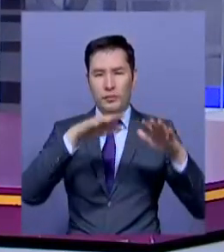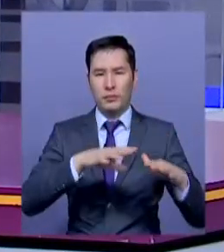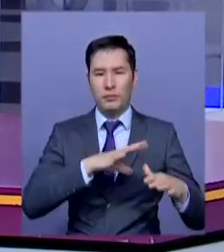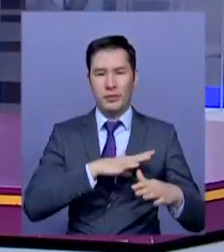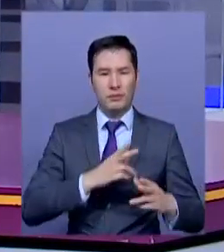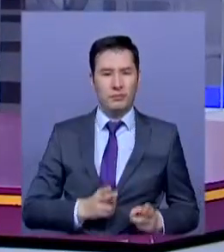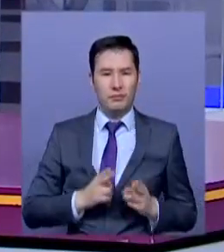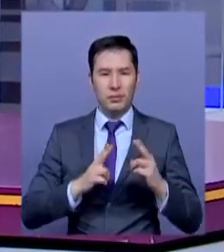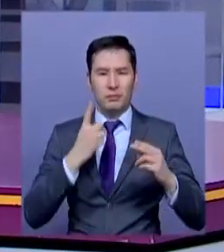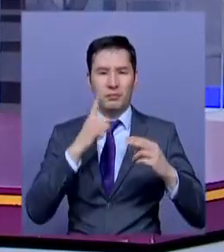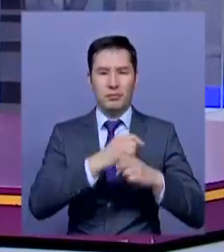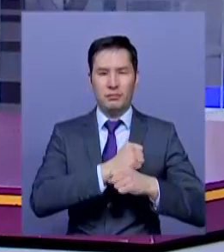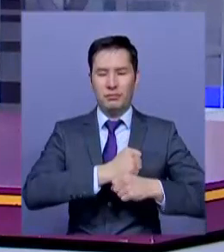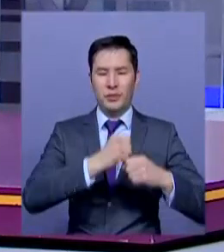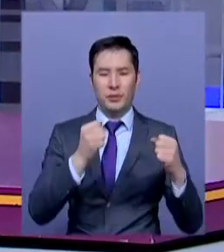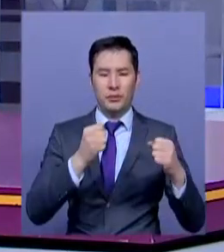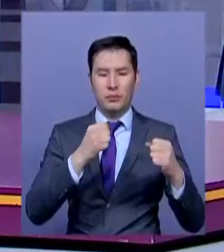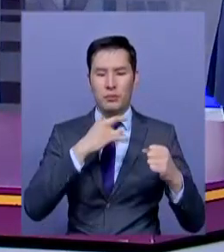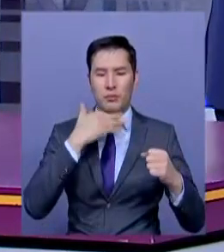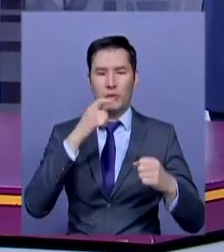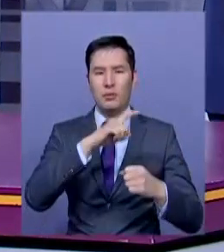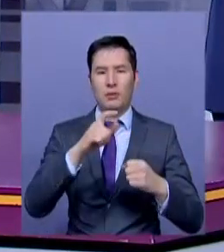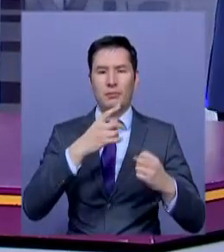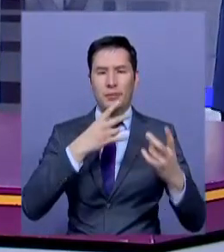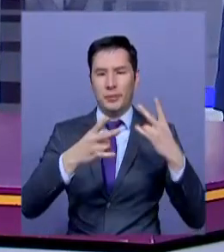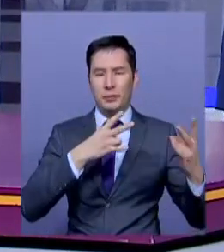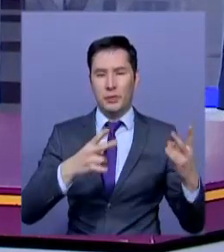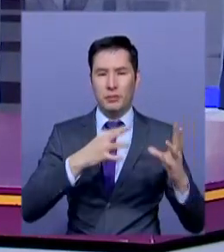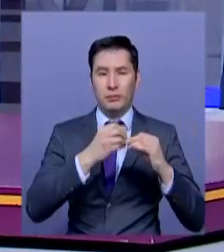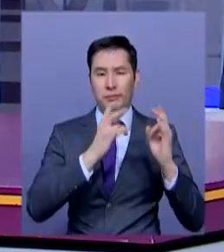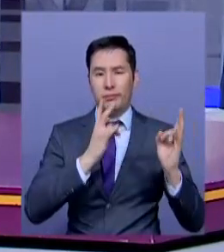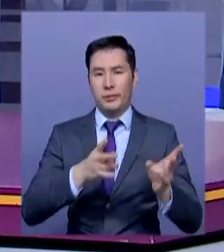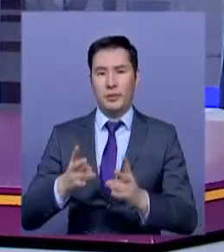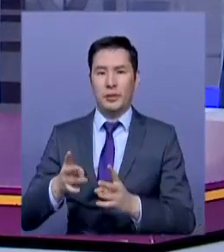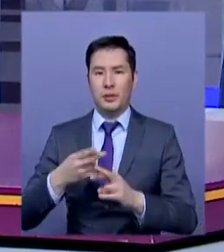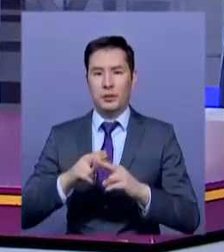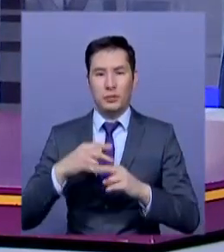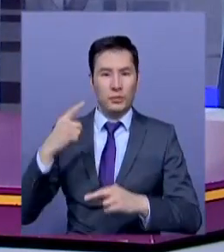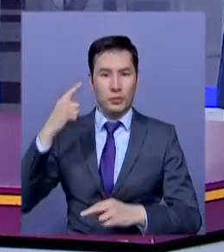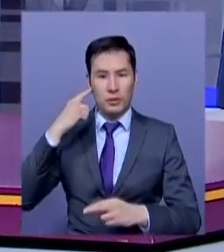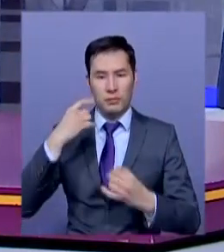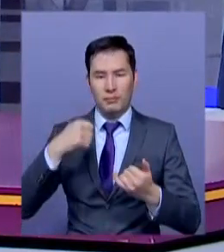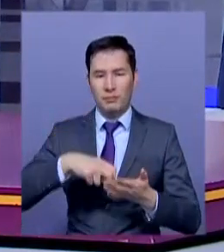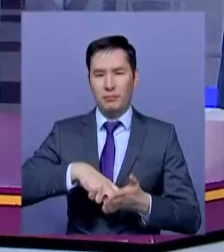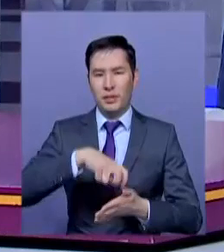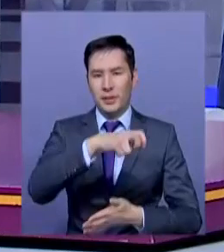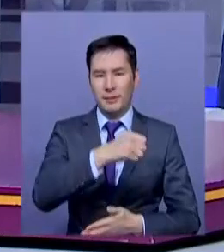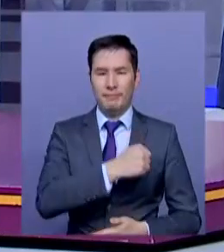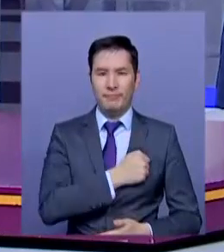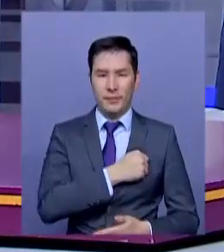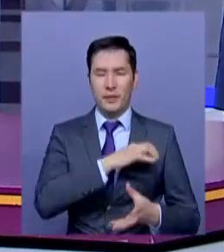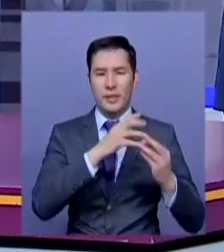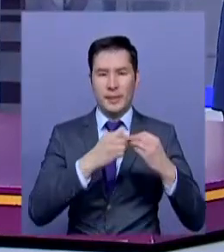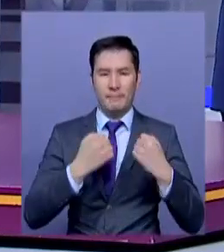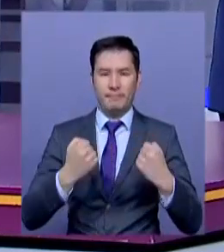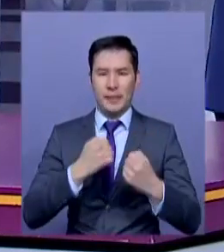жантүршігерлік лаңкестік шабуыл салдарынан көптеген азаматтың жазықсыз қаза тапқаны туралы суыт хабарды терең күйзеліспен қабылдағанын